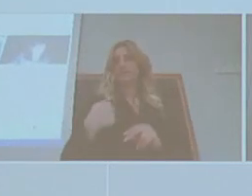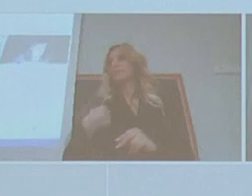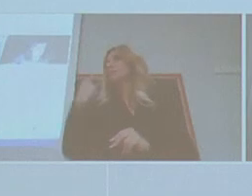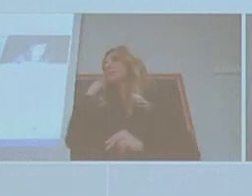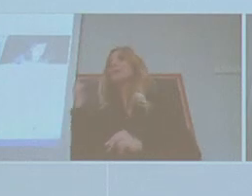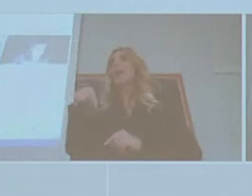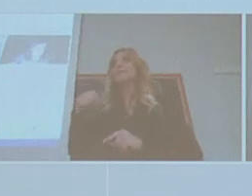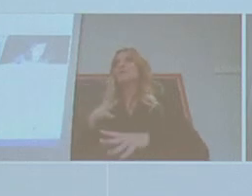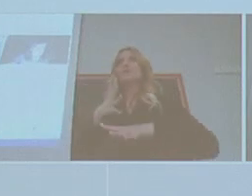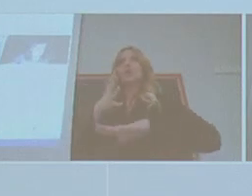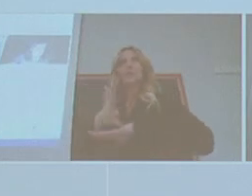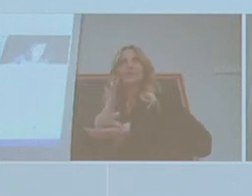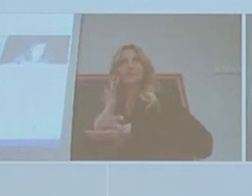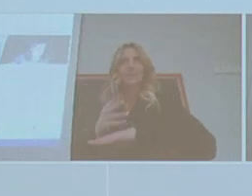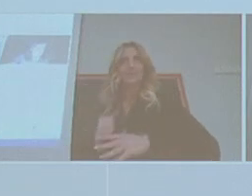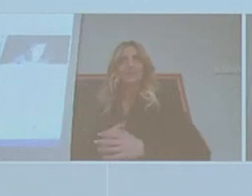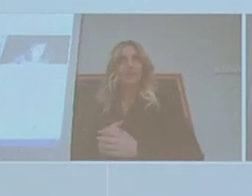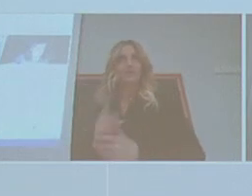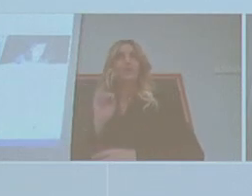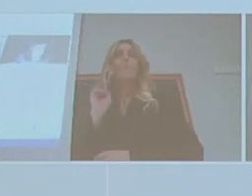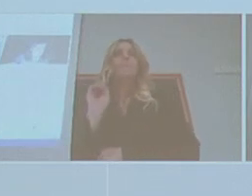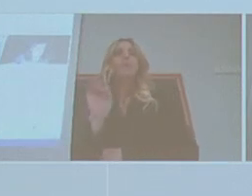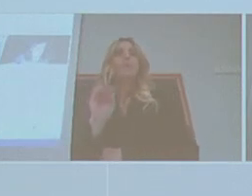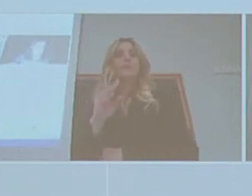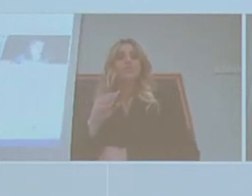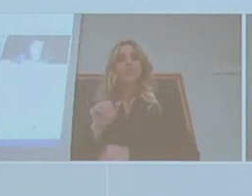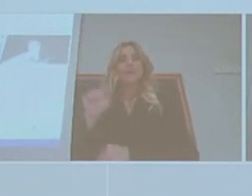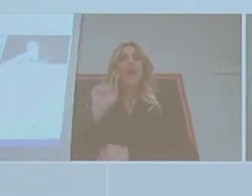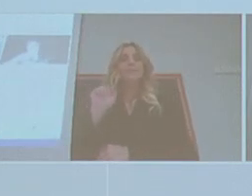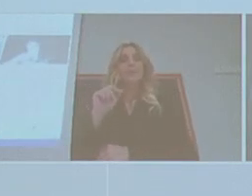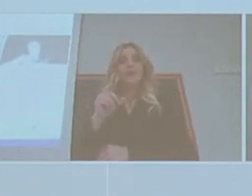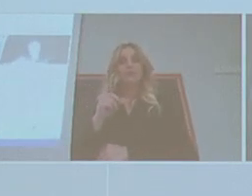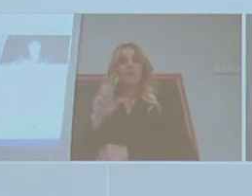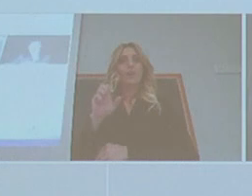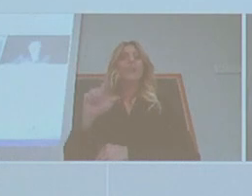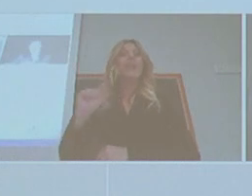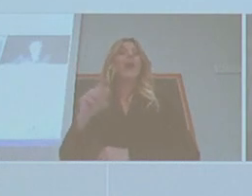l'intervento adesso del professor Armando Della Porta dell'Università di